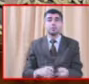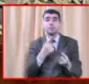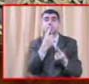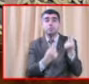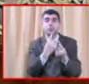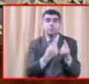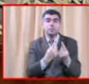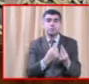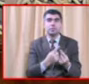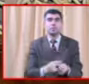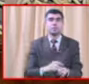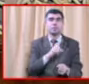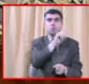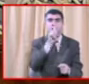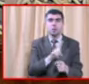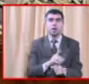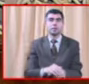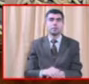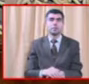اضافي؟